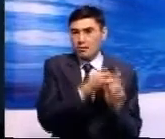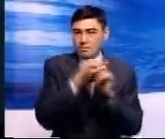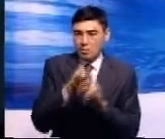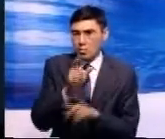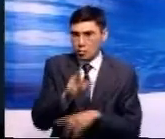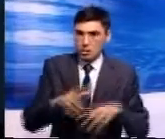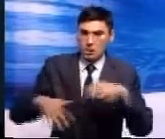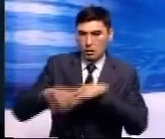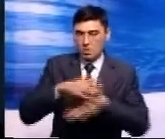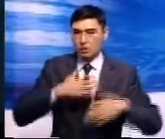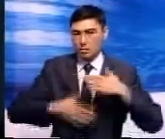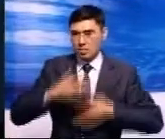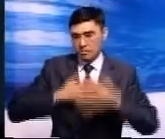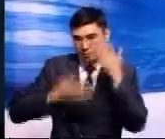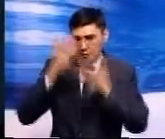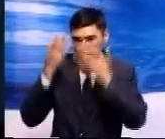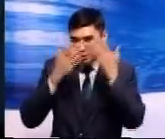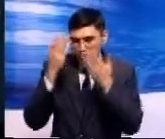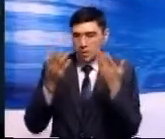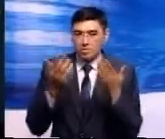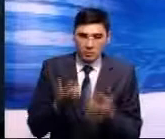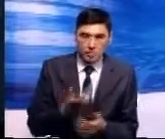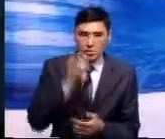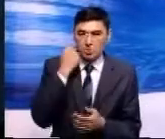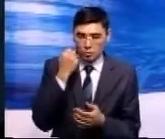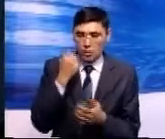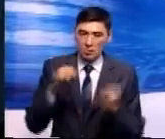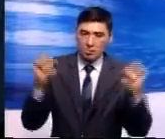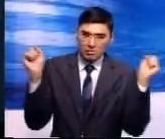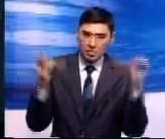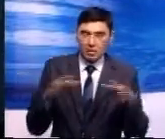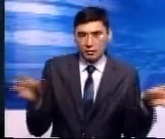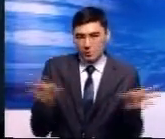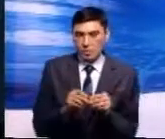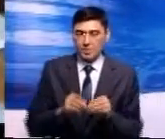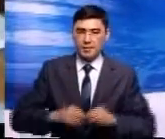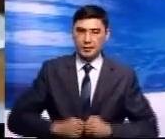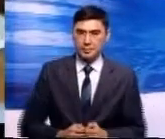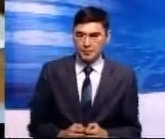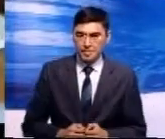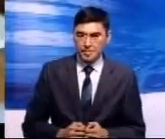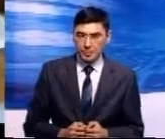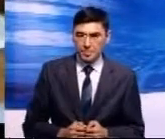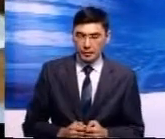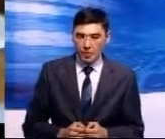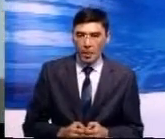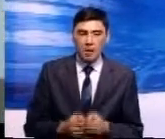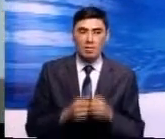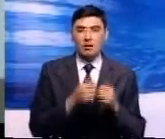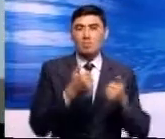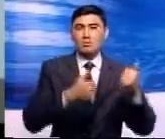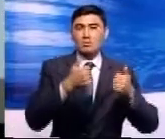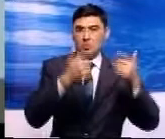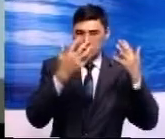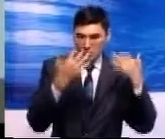урожая собрали и возможность еще раз собраться всем и повеселиться. После подведения итогов все